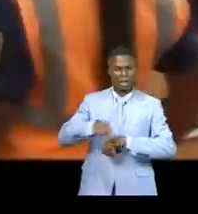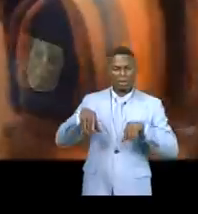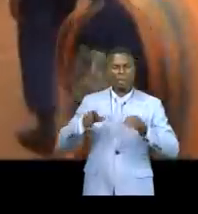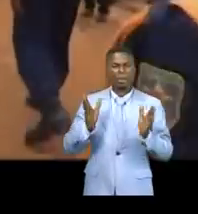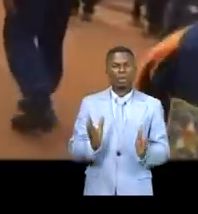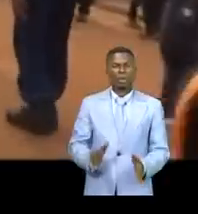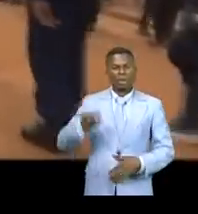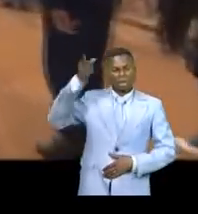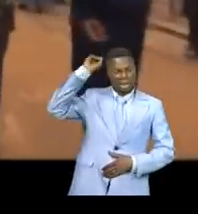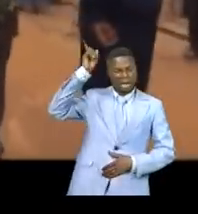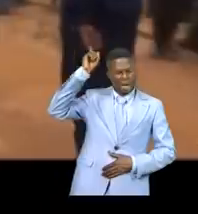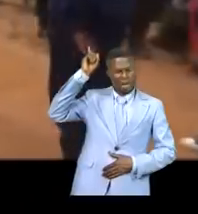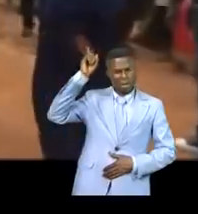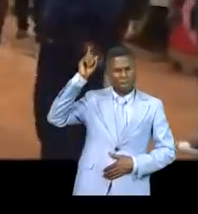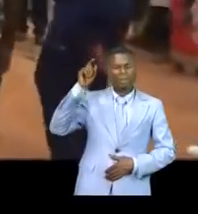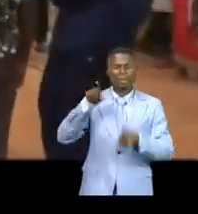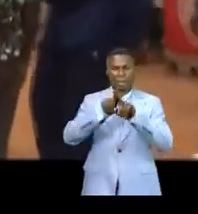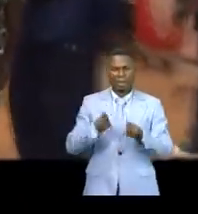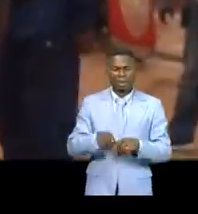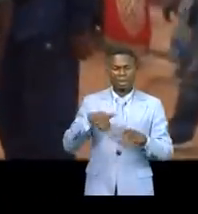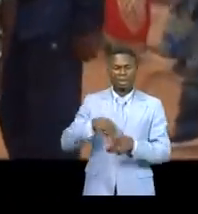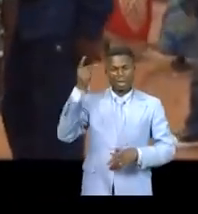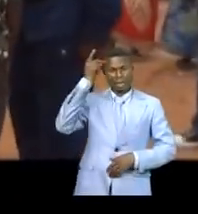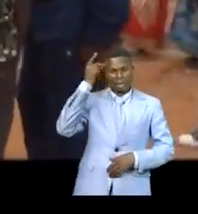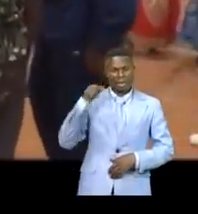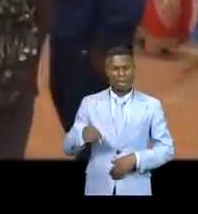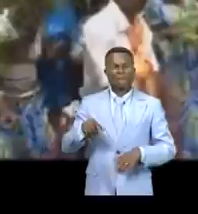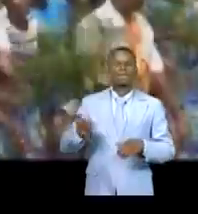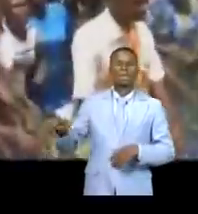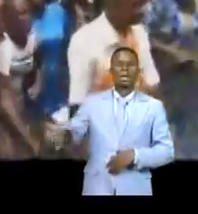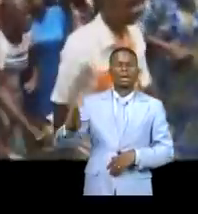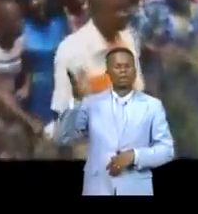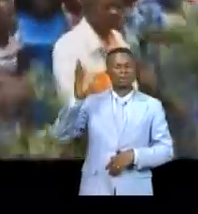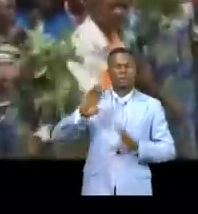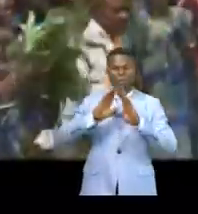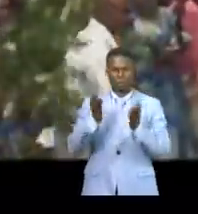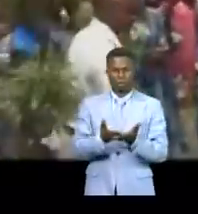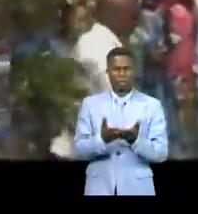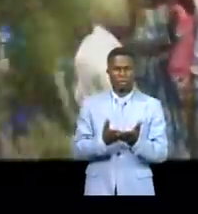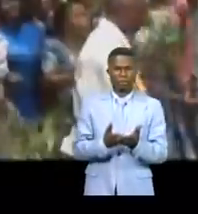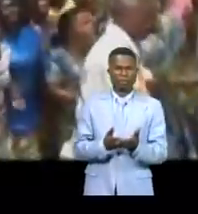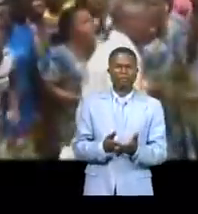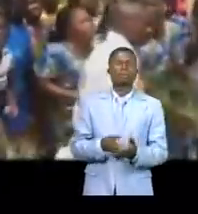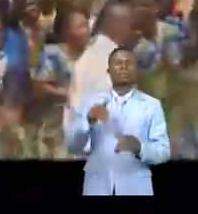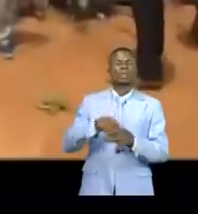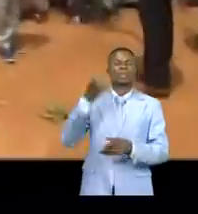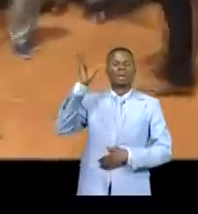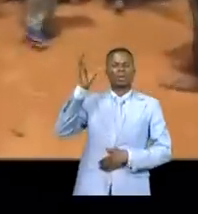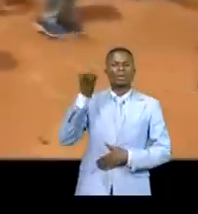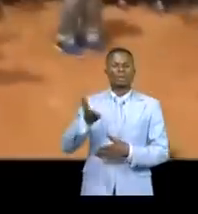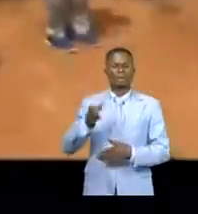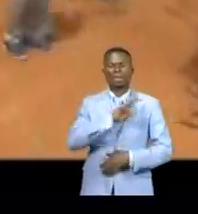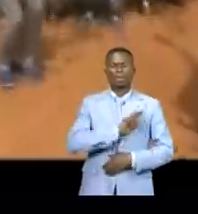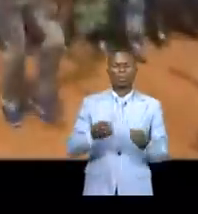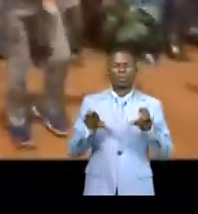congolaise depuis des décennies, aussi bien dans la capitale que dans tous les villages, cités et entités urbaines ou rurales de la